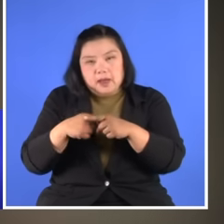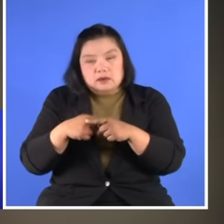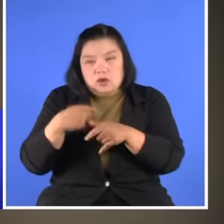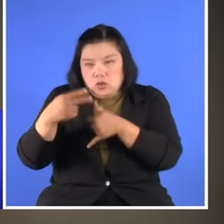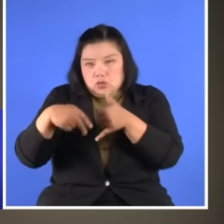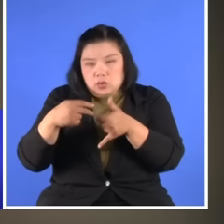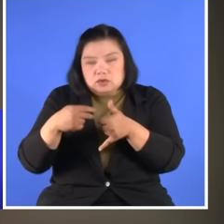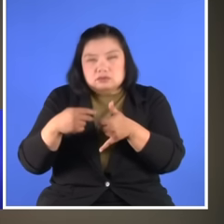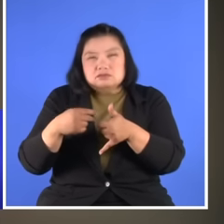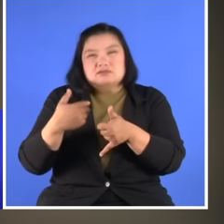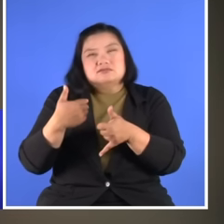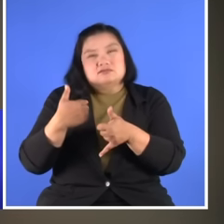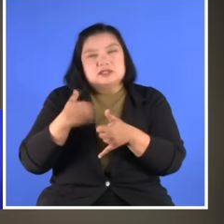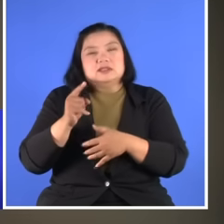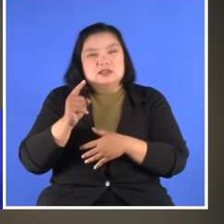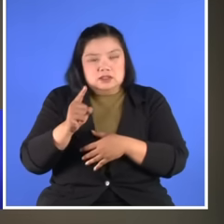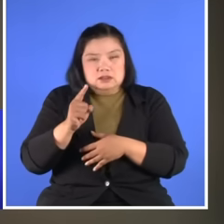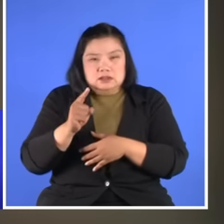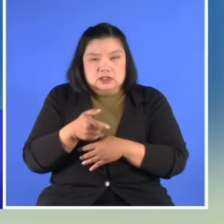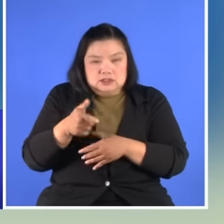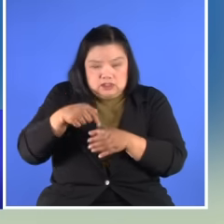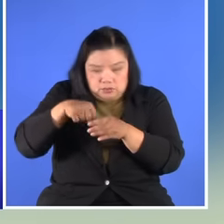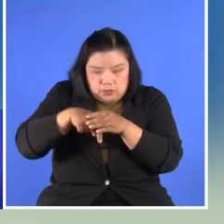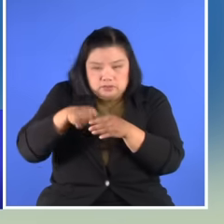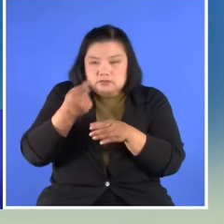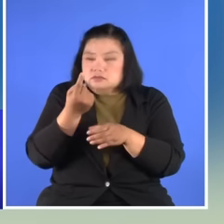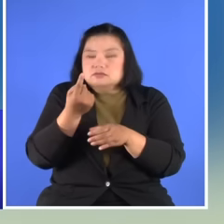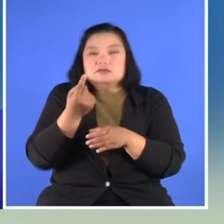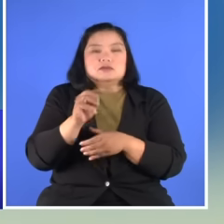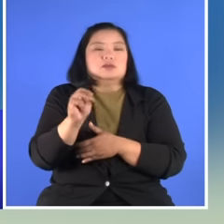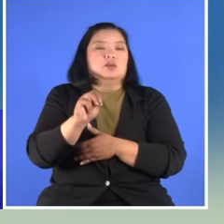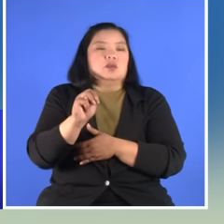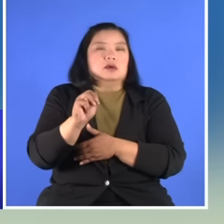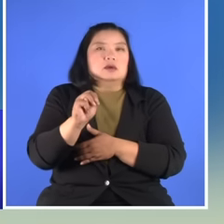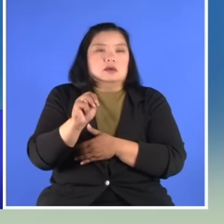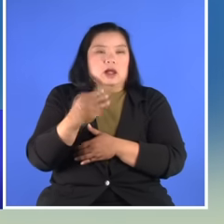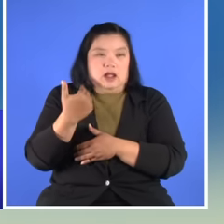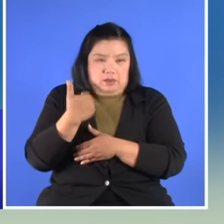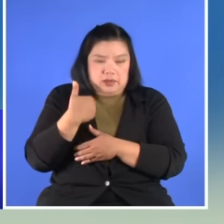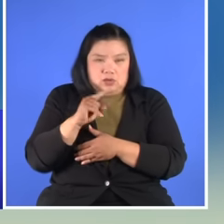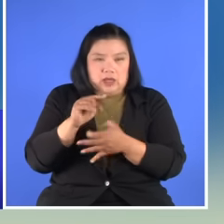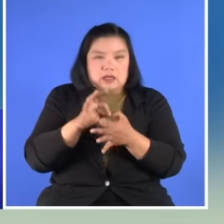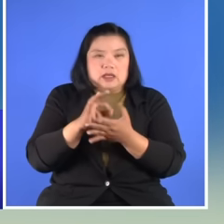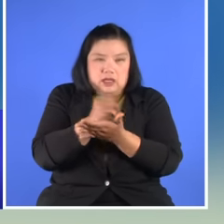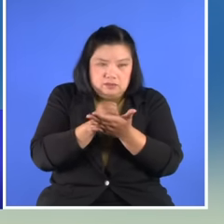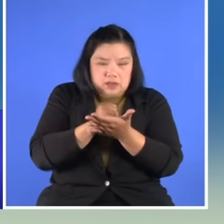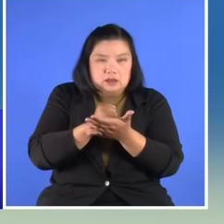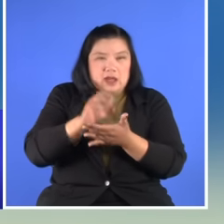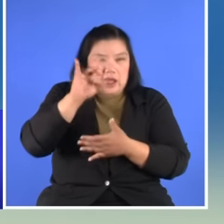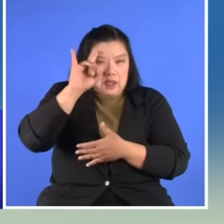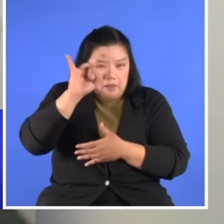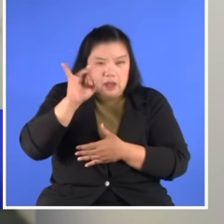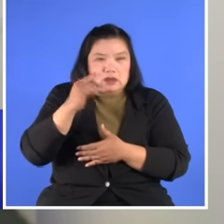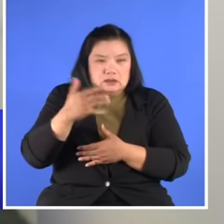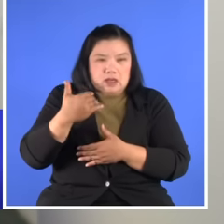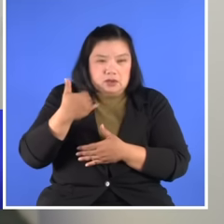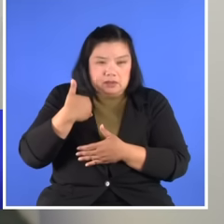พบศารเสพติดในร่างกายจริงอนะฮในร่างกายจริงเลยนะครับก็เลยแจ้งข้อหาเนี่ยจำหน่ายยาเสพติดจำหน่ายยาบ้าตอนนี้ก็ทำการเรื่องนะฮะ